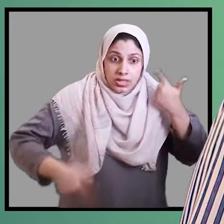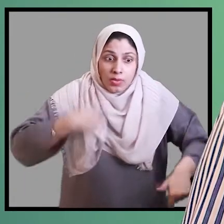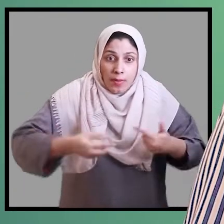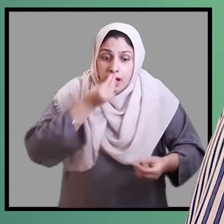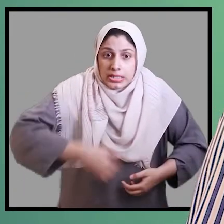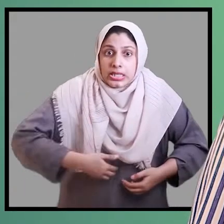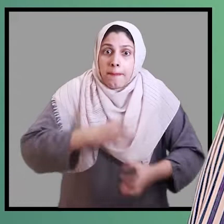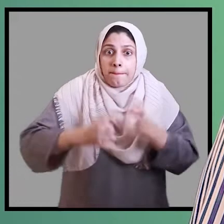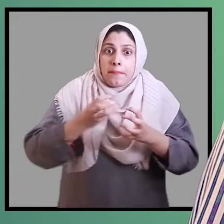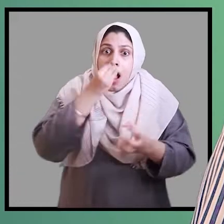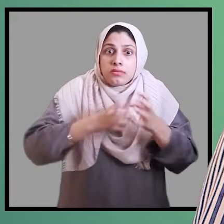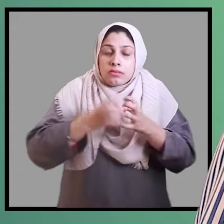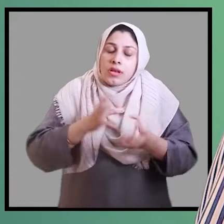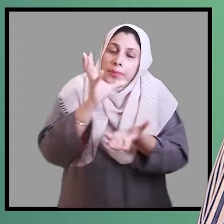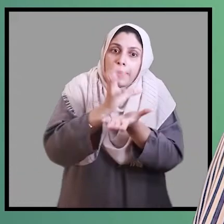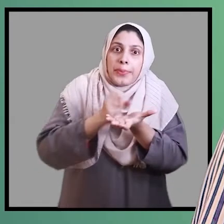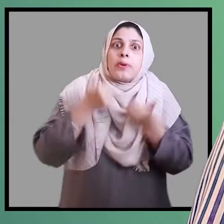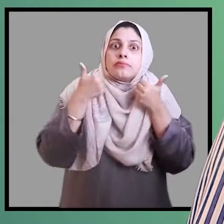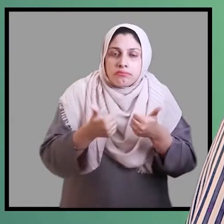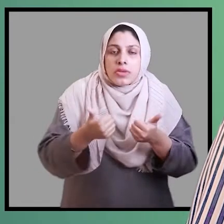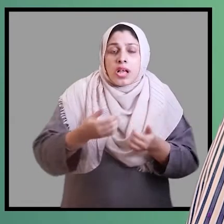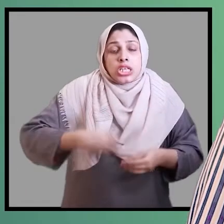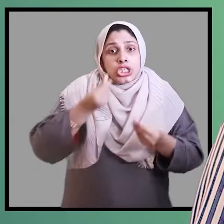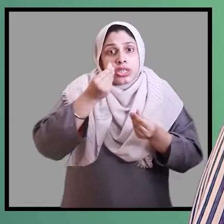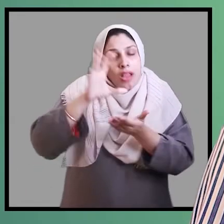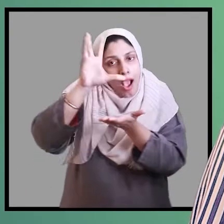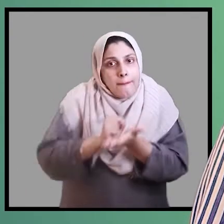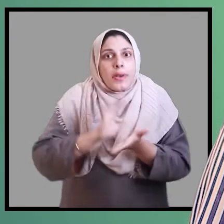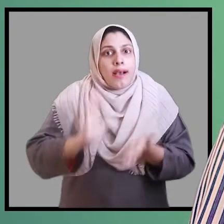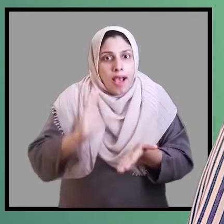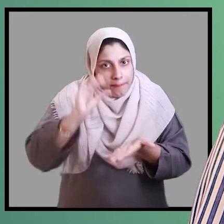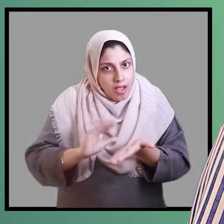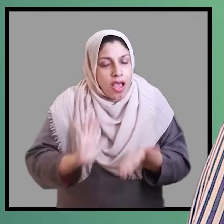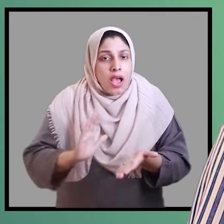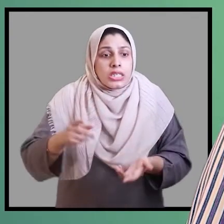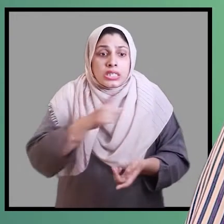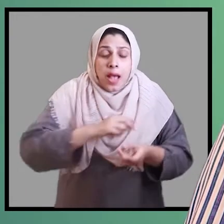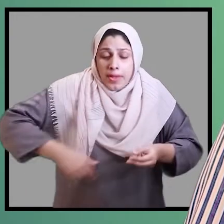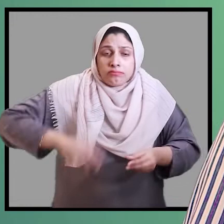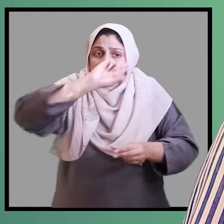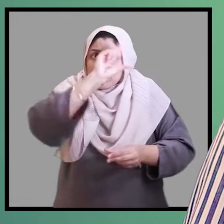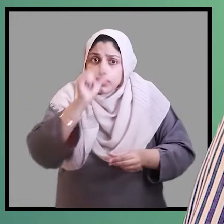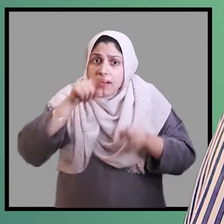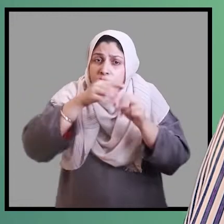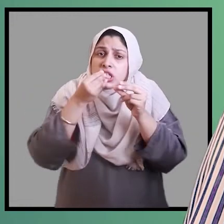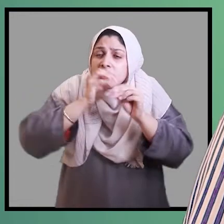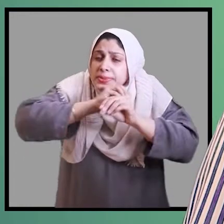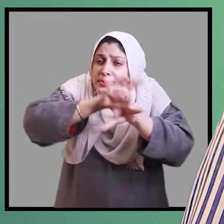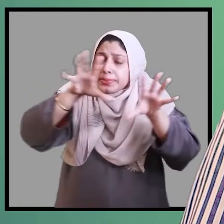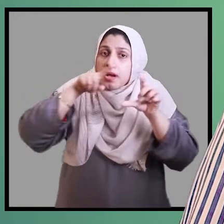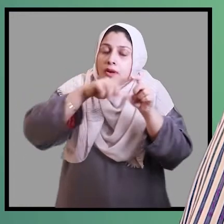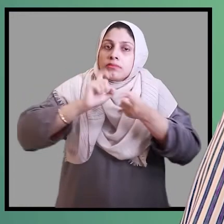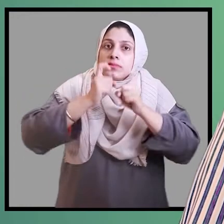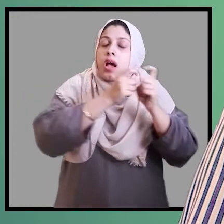और डेली वॉक करें। इन सारी चीज़ों से उसका बॉडी के अंदर जो मेटाबॉलिज्म है वो कंट्रोल होगा, उसकी शुगर बेहतर कंट्रोल होगी और